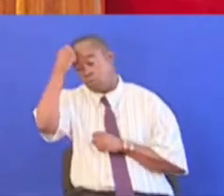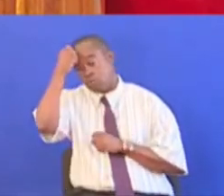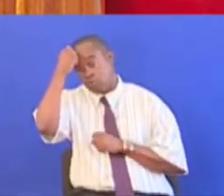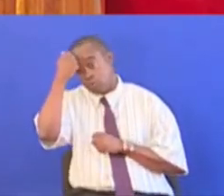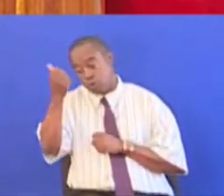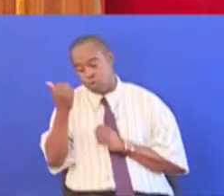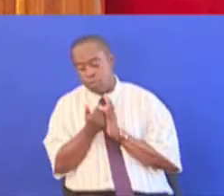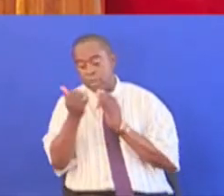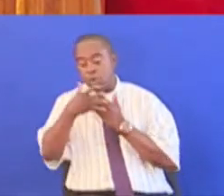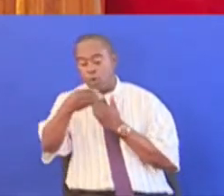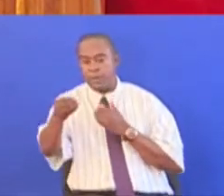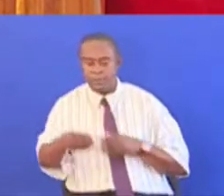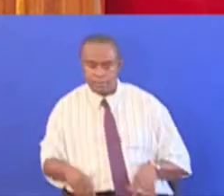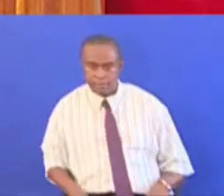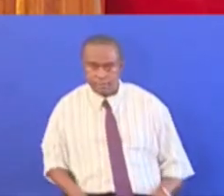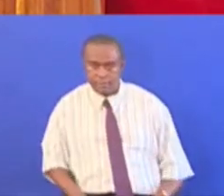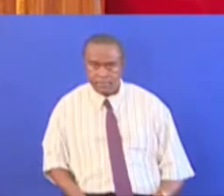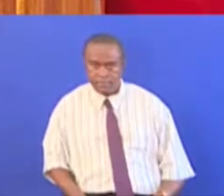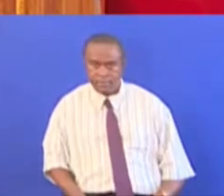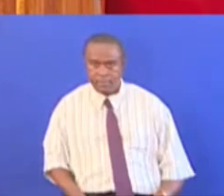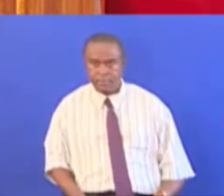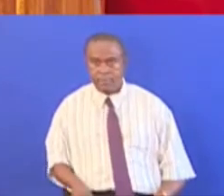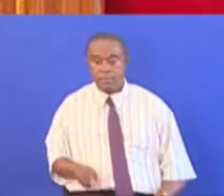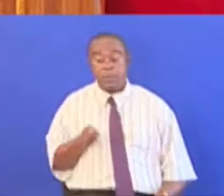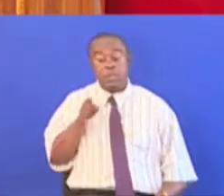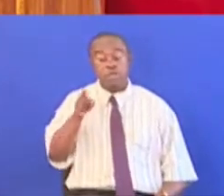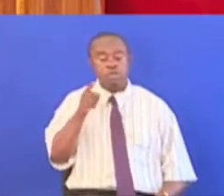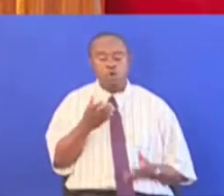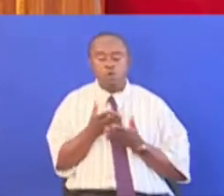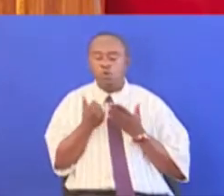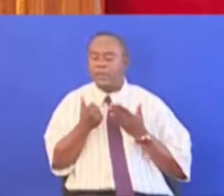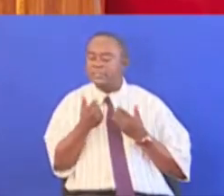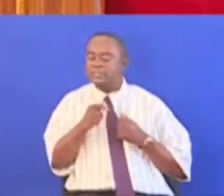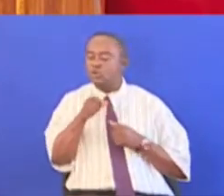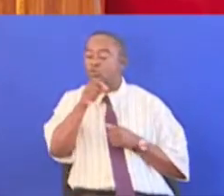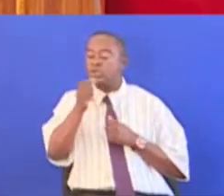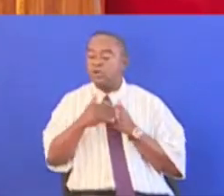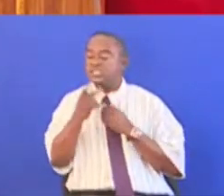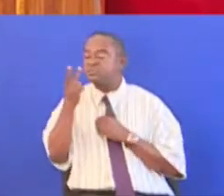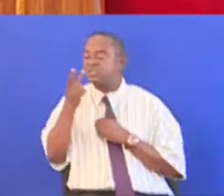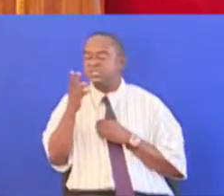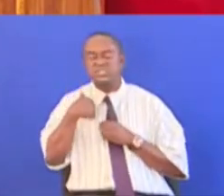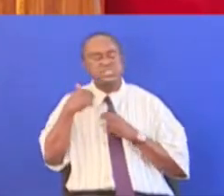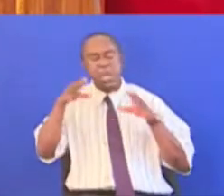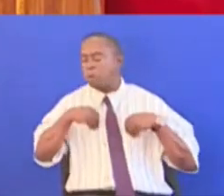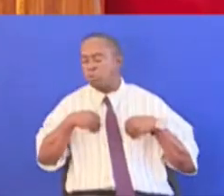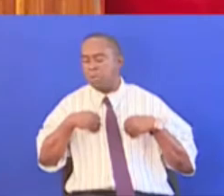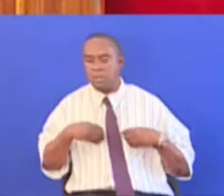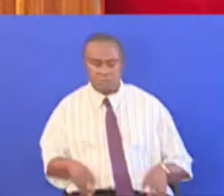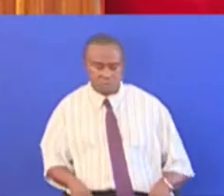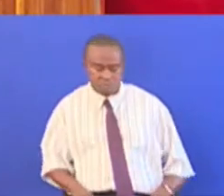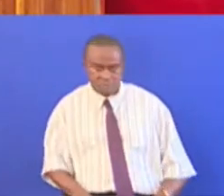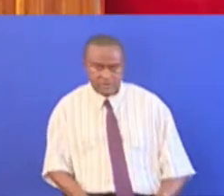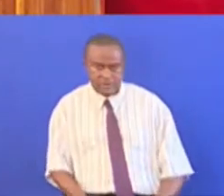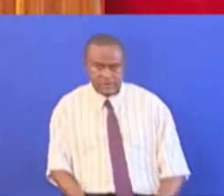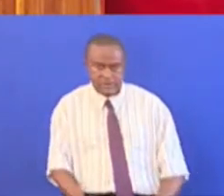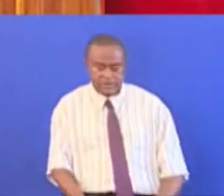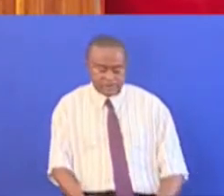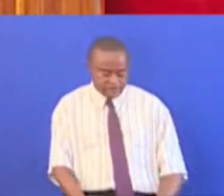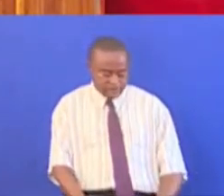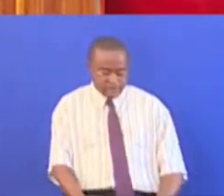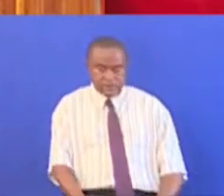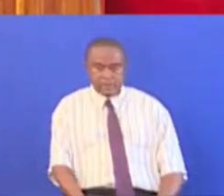naomba ni mnukuu. Na ndio msingi wa kwa nini uraia pacha Tanzania haukukubalika wakati huo. Now